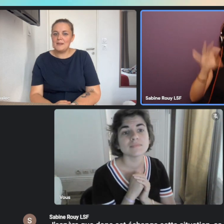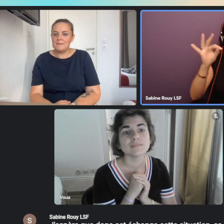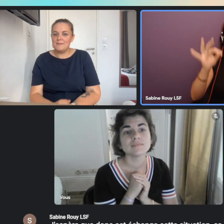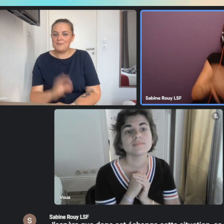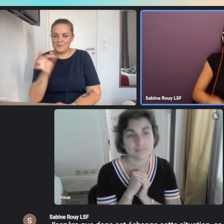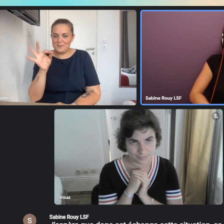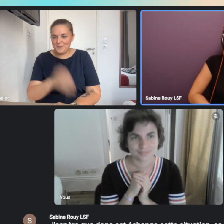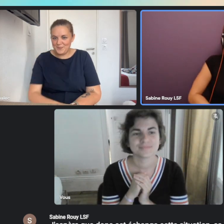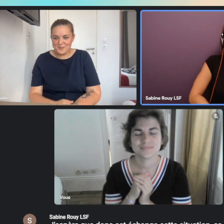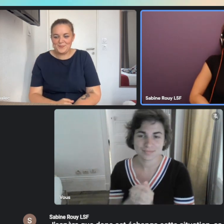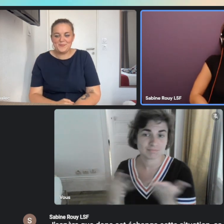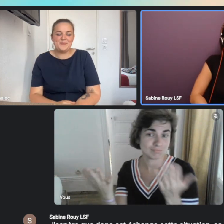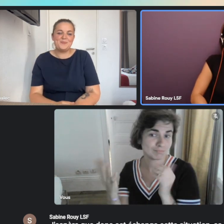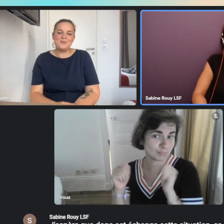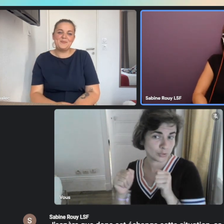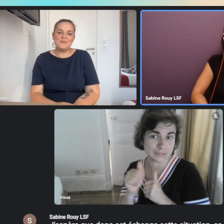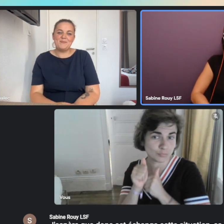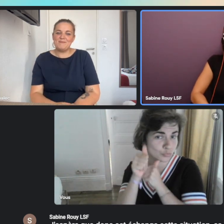Coldamyt.